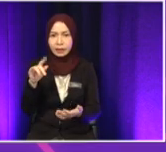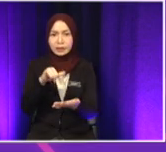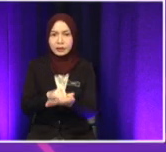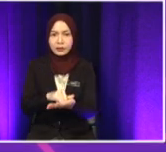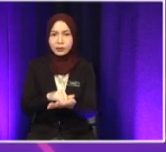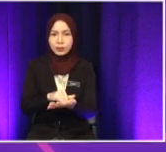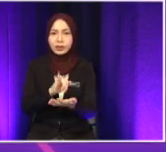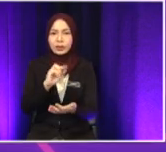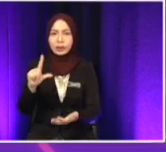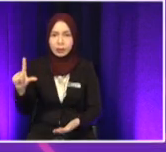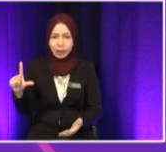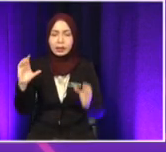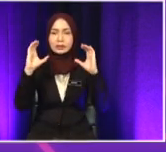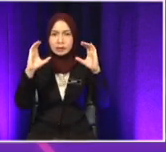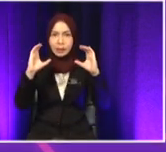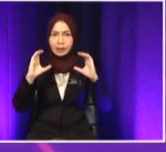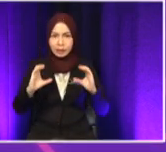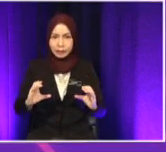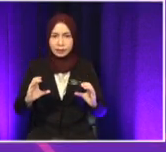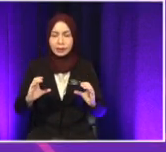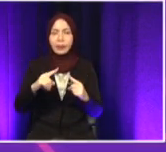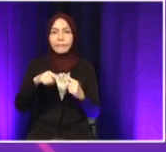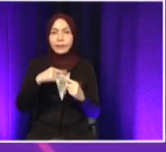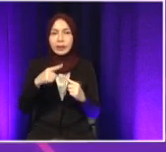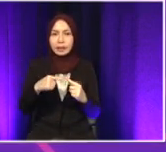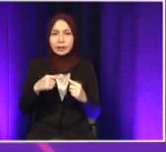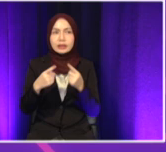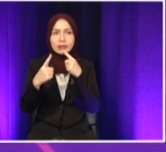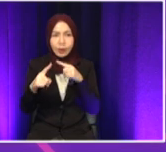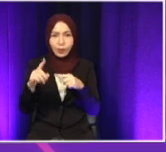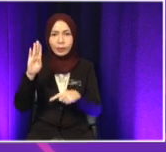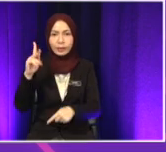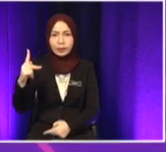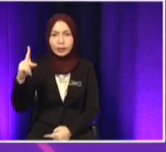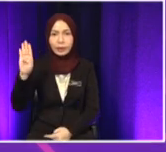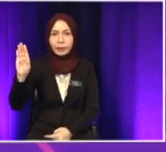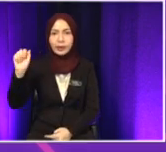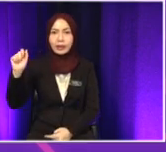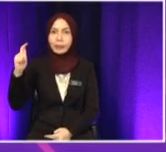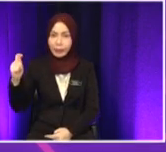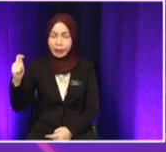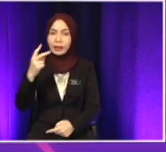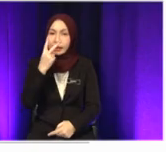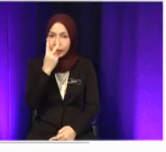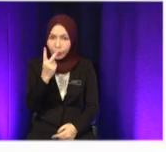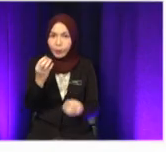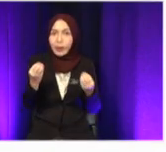Oke jadi apabila nak menjawab hebat tengok pula berapa markah